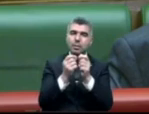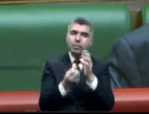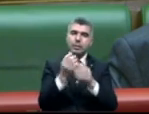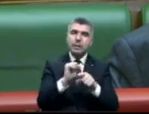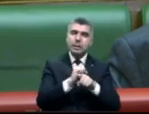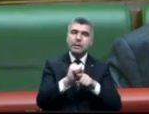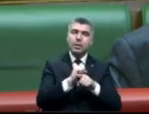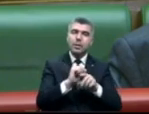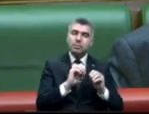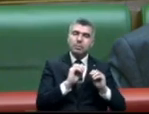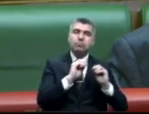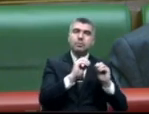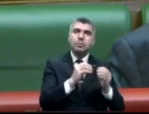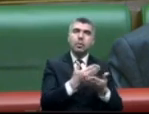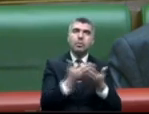المهني